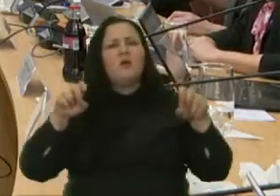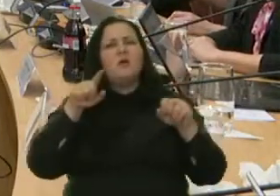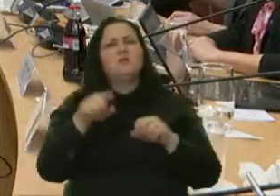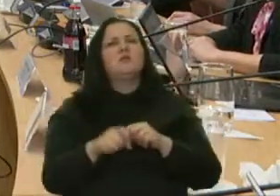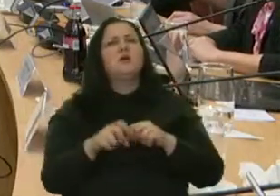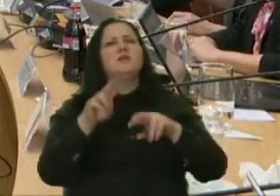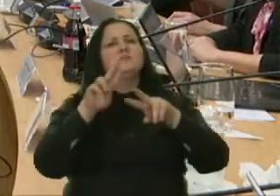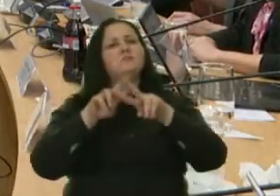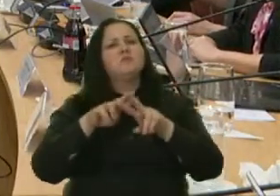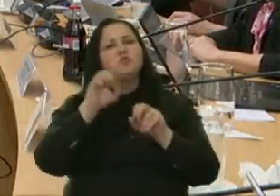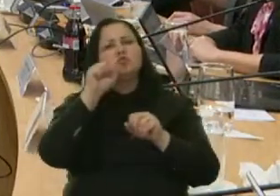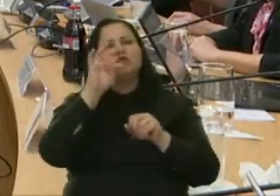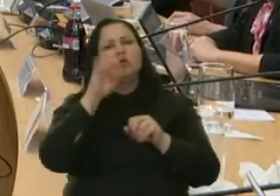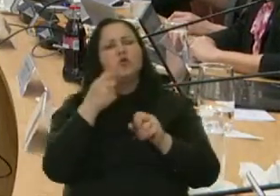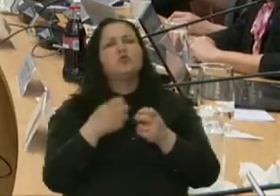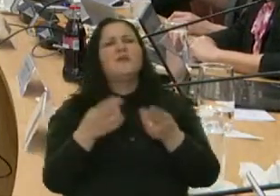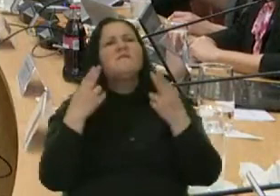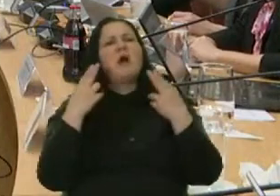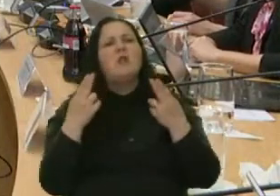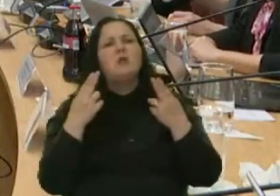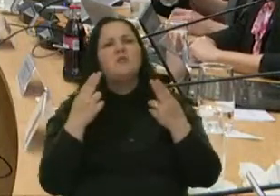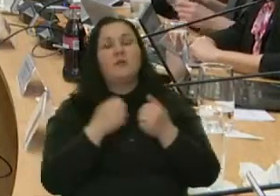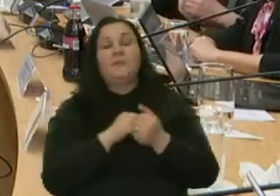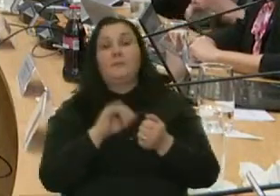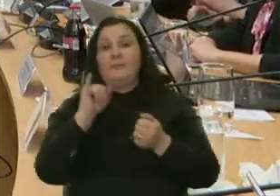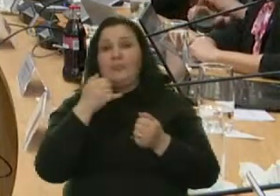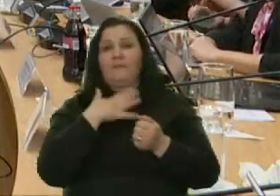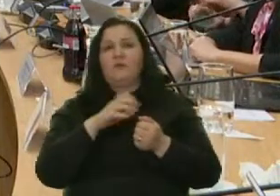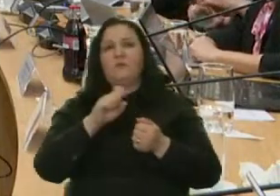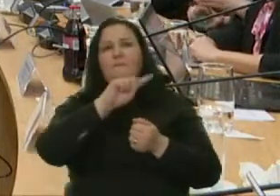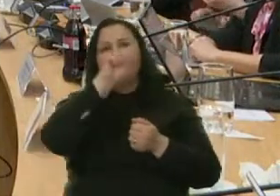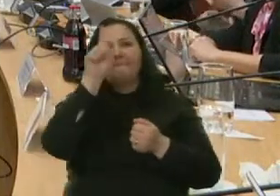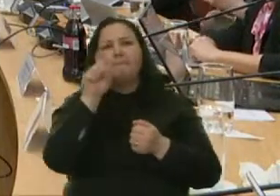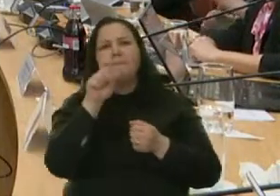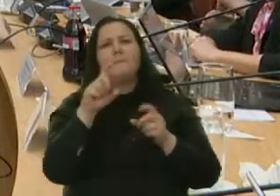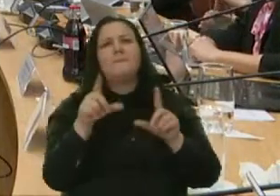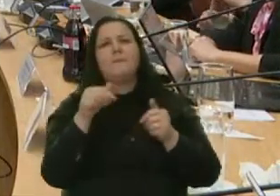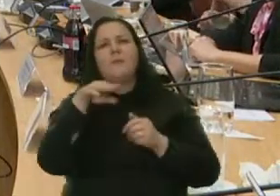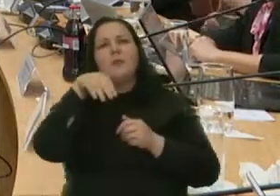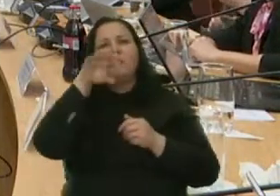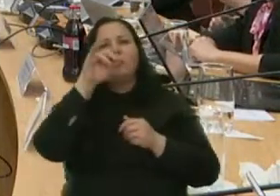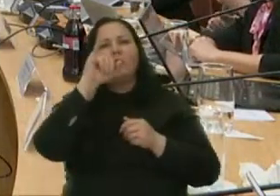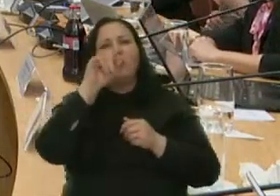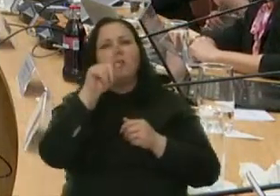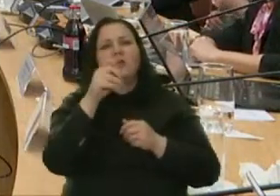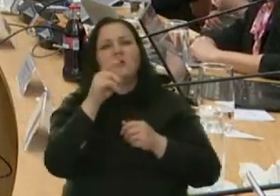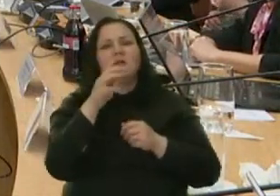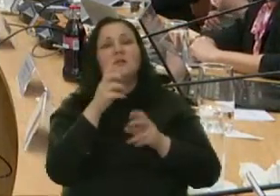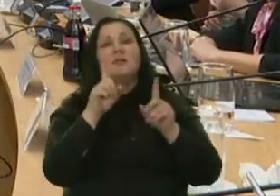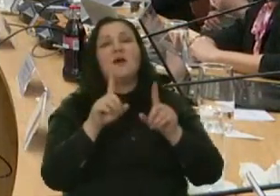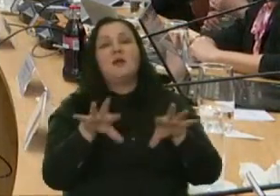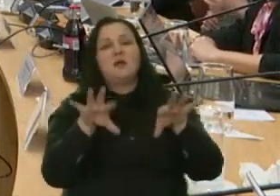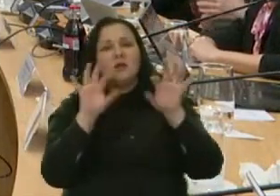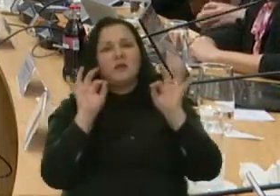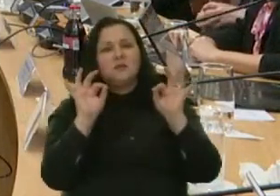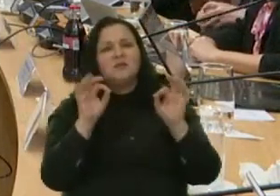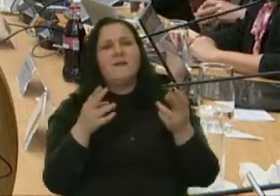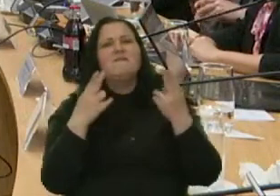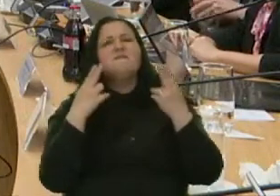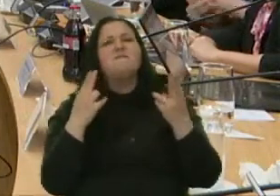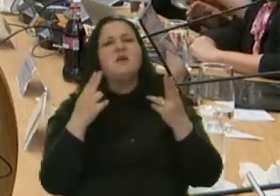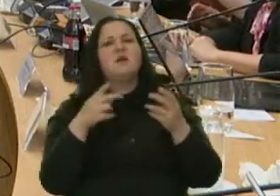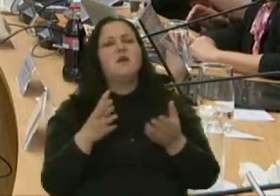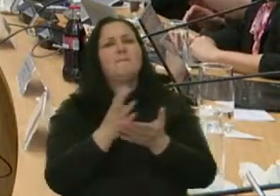și valorificate și vreau s o întreb pe doamna moigrădean dacă regăsim valoric în bugetul local